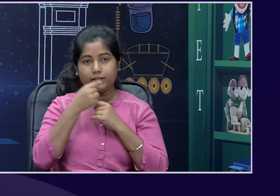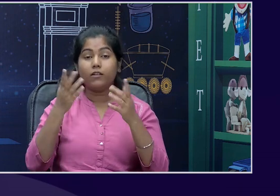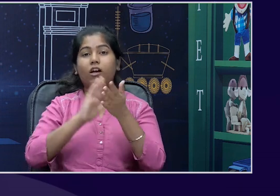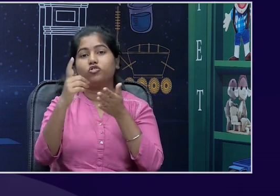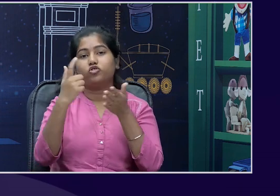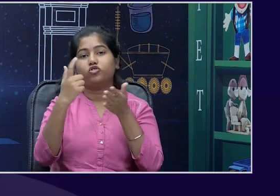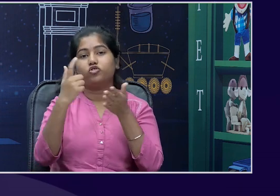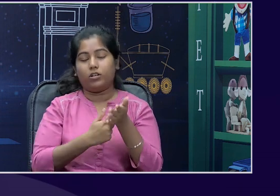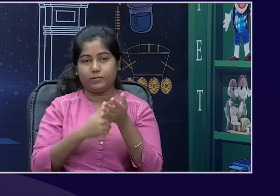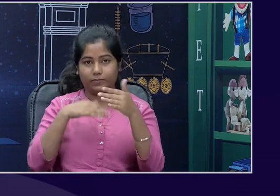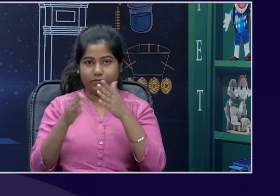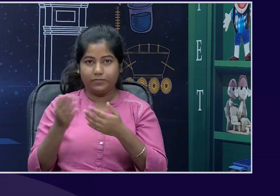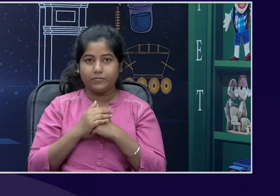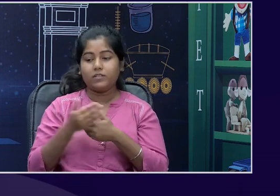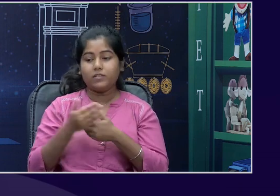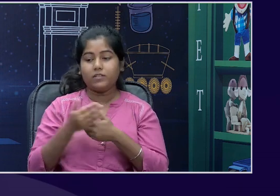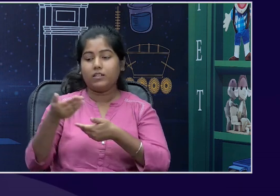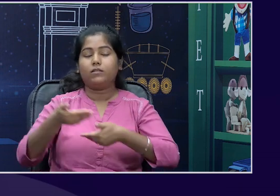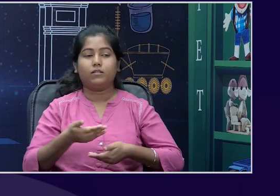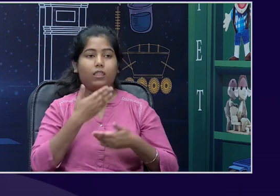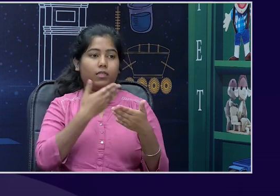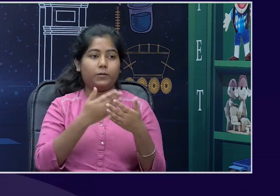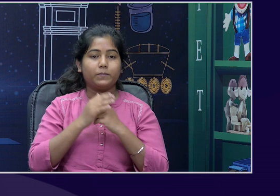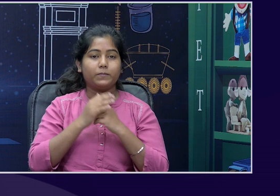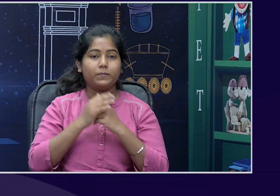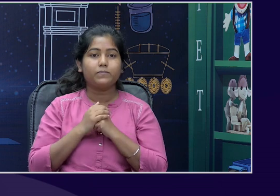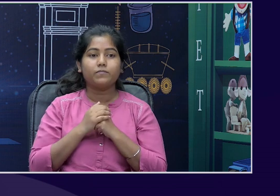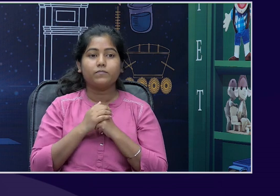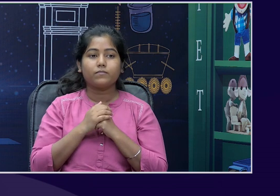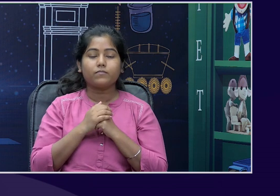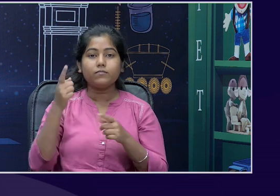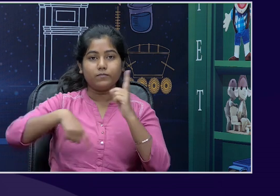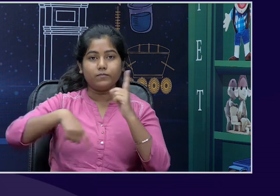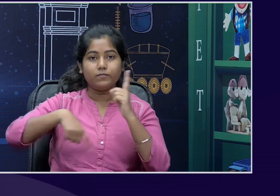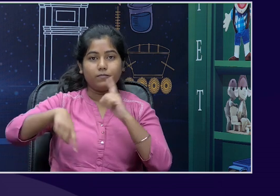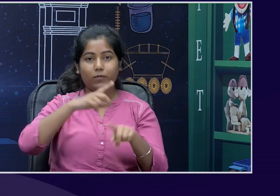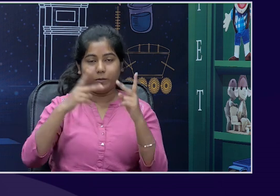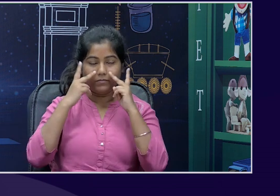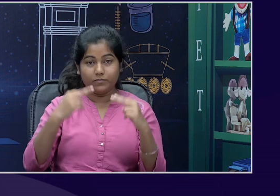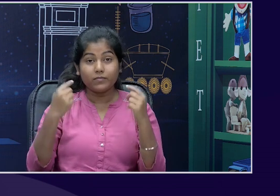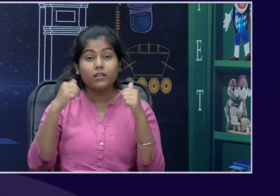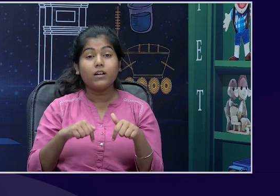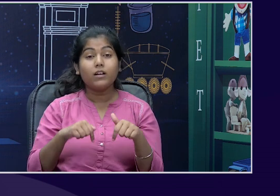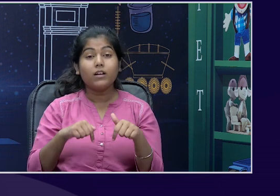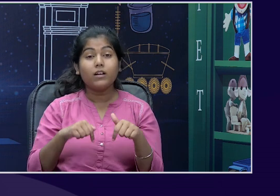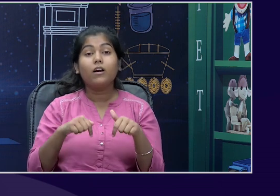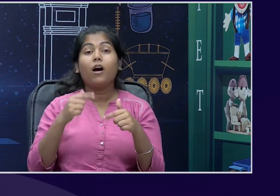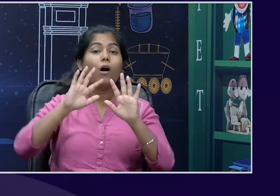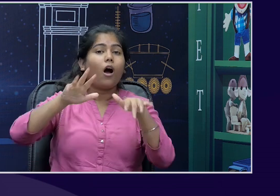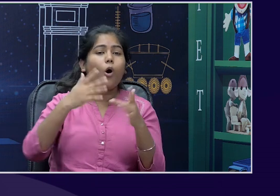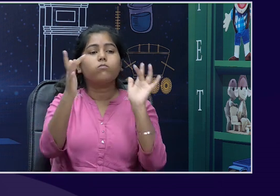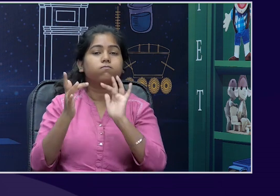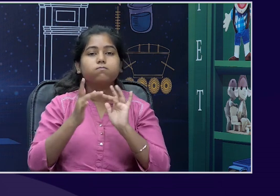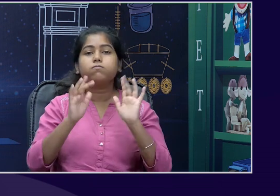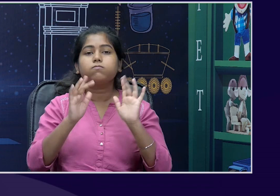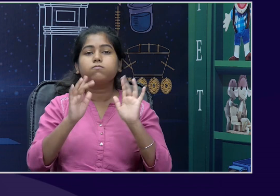बहुत बहुत स्वागत है। थैंक यू मैम। और अपने सभी देखने वालों को हम बता दें कि किस तरह से आप हमारे साथ